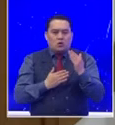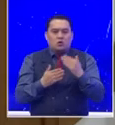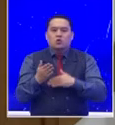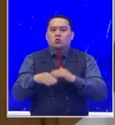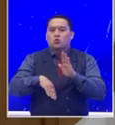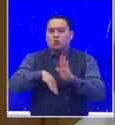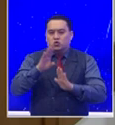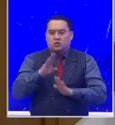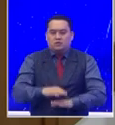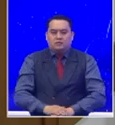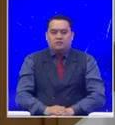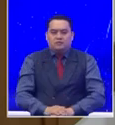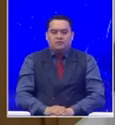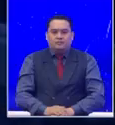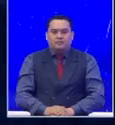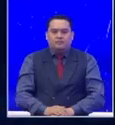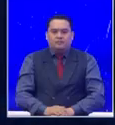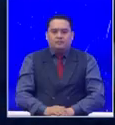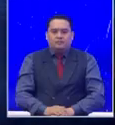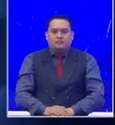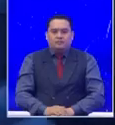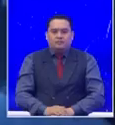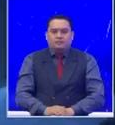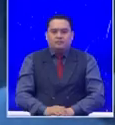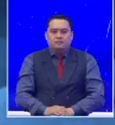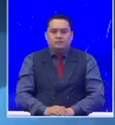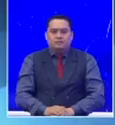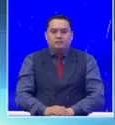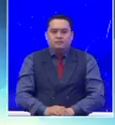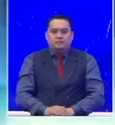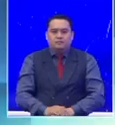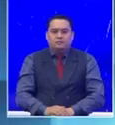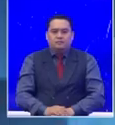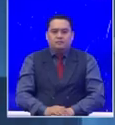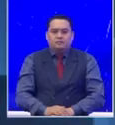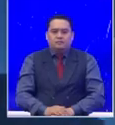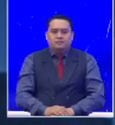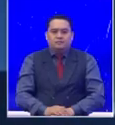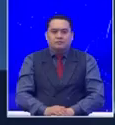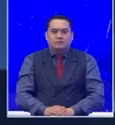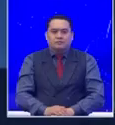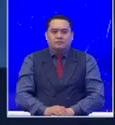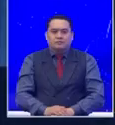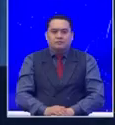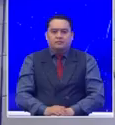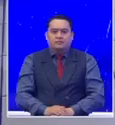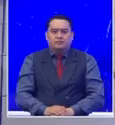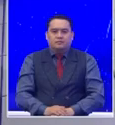лучших передовых клиник. Гульназ Мустафа, Габит Кабдрахманов, телеканал ЖТСУ, город Алматы.